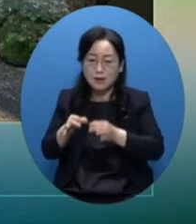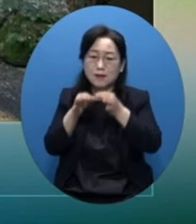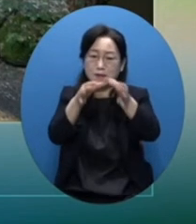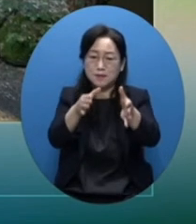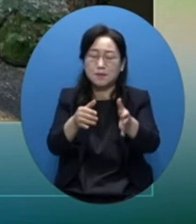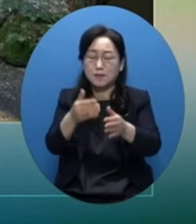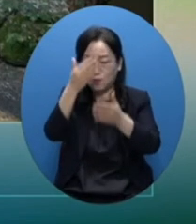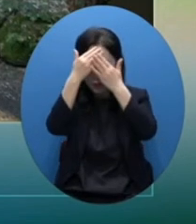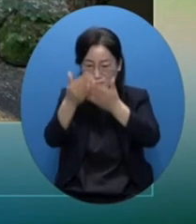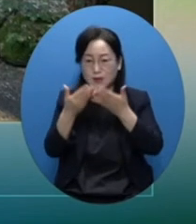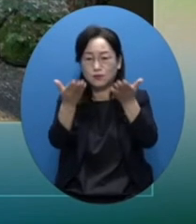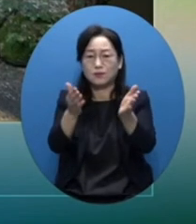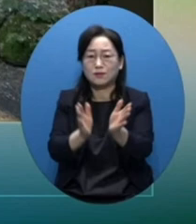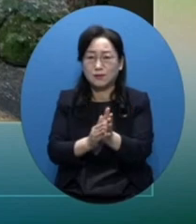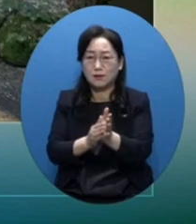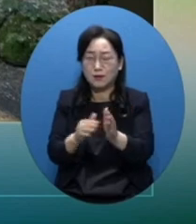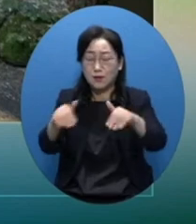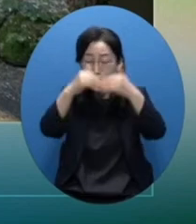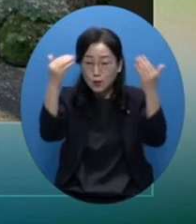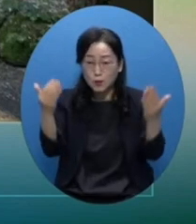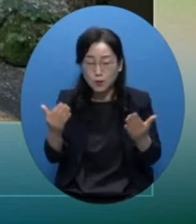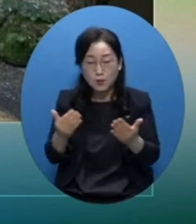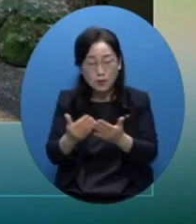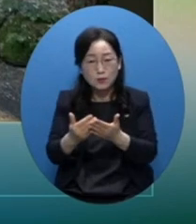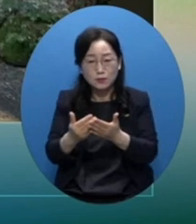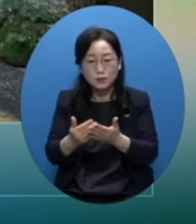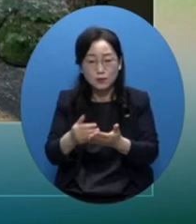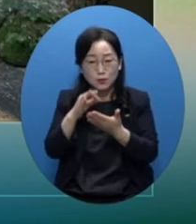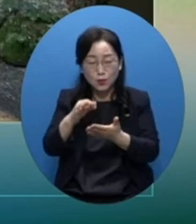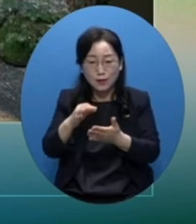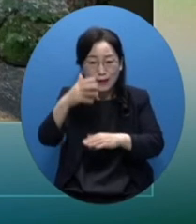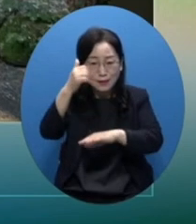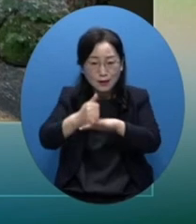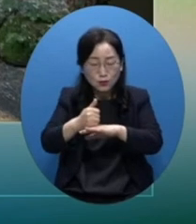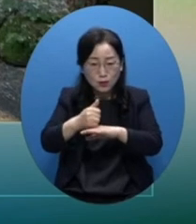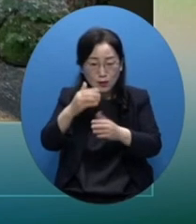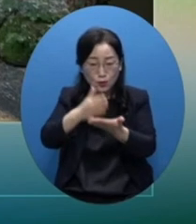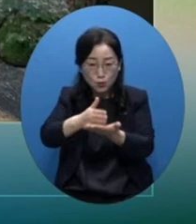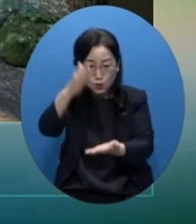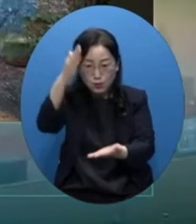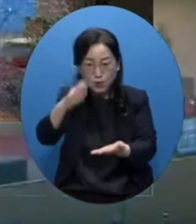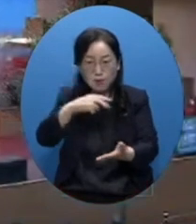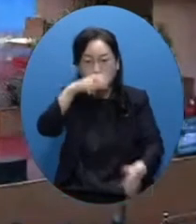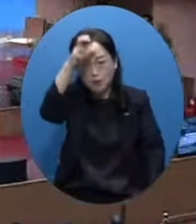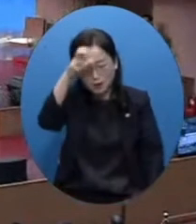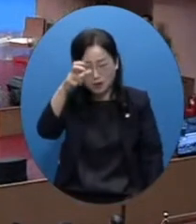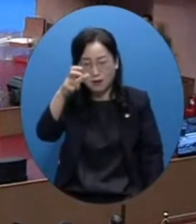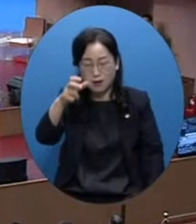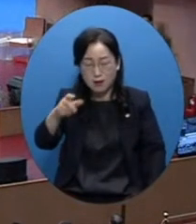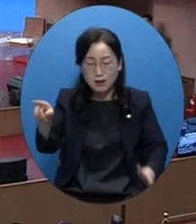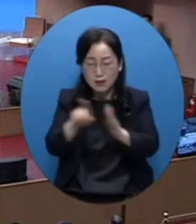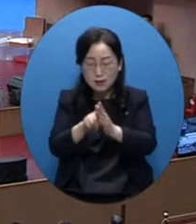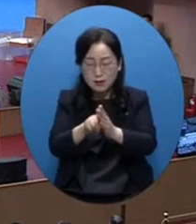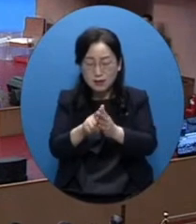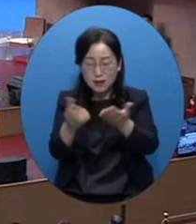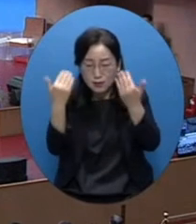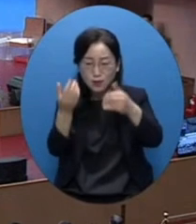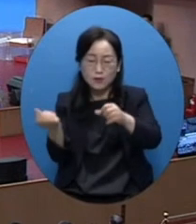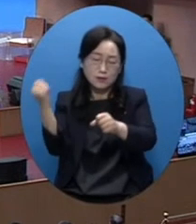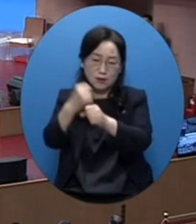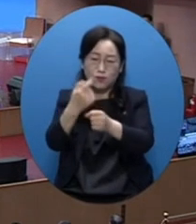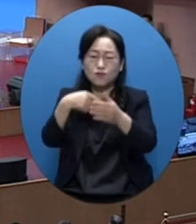그 분의 기재한 모두 무슨 평양신학교 제거를 위해 생 될 예정이라고 합니다 여러분 이 샌다 가도록